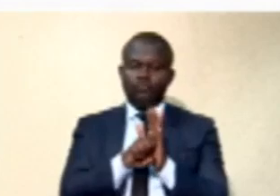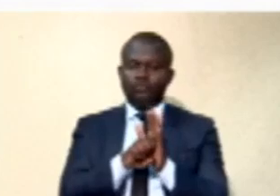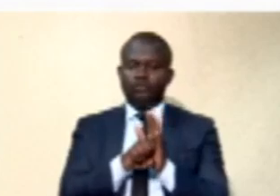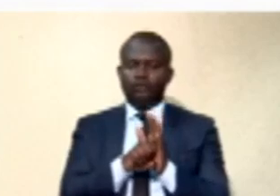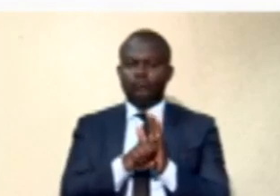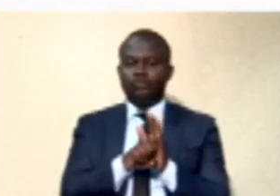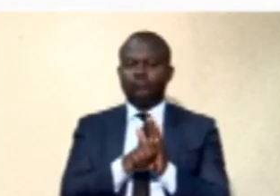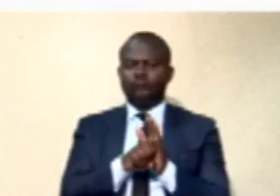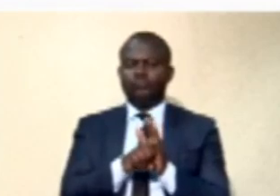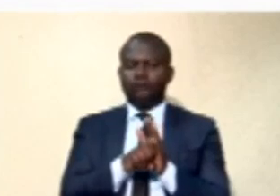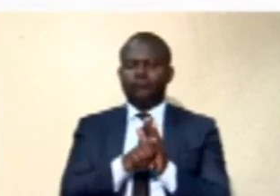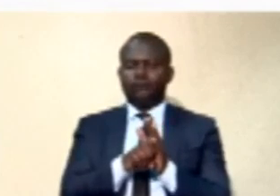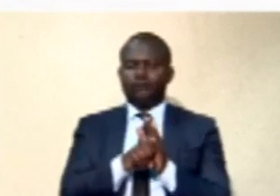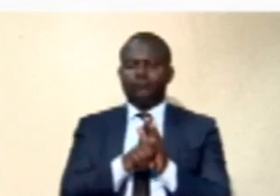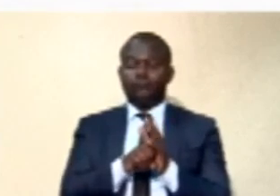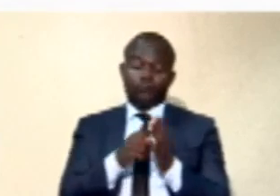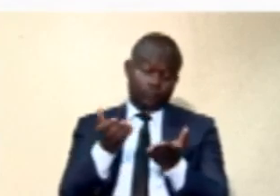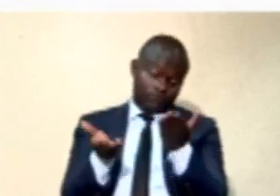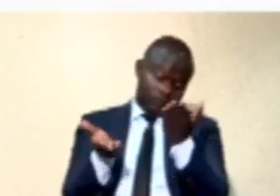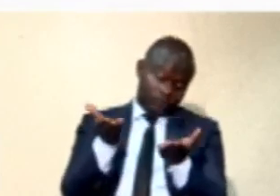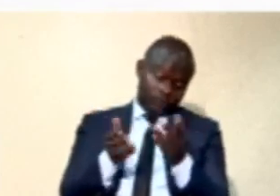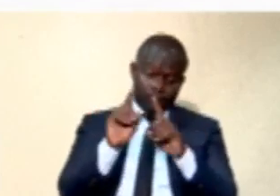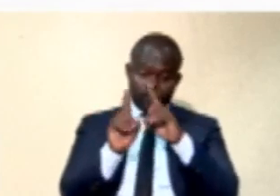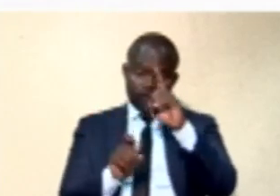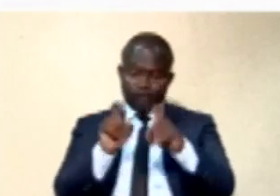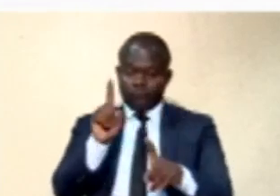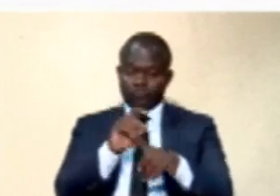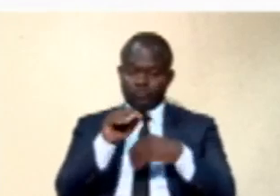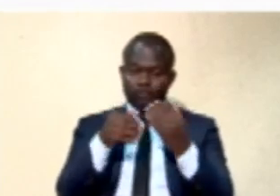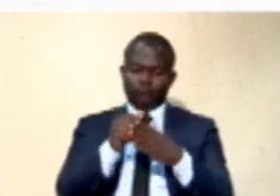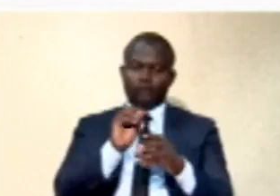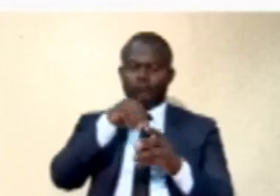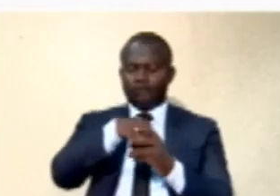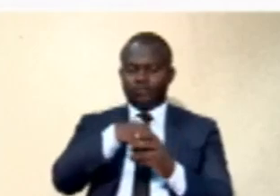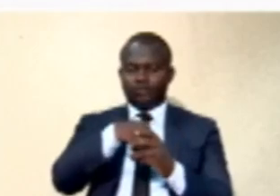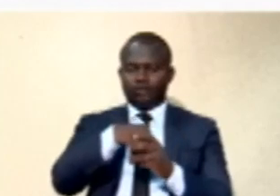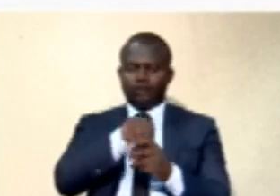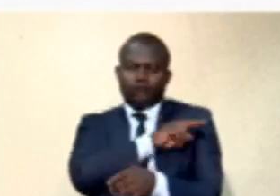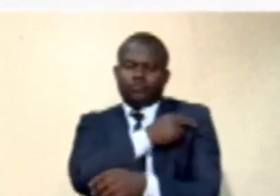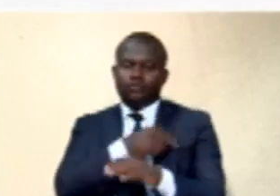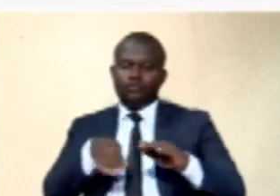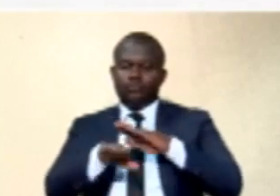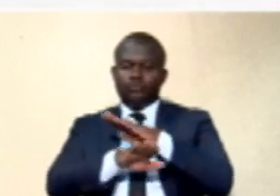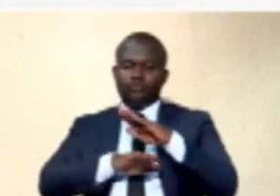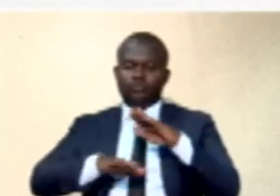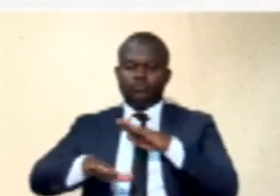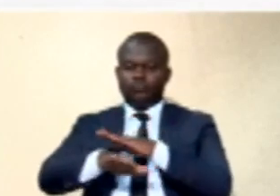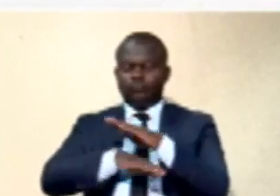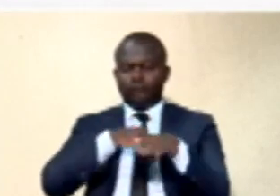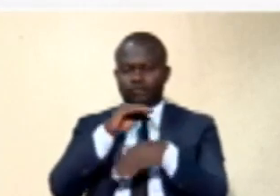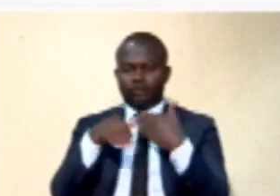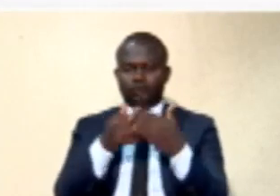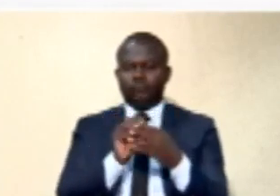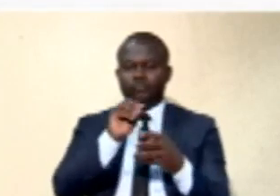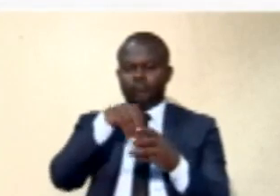yuko gupima ibizamini bikoresheje mikorosikopi bishyirwa mu ivuriro ry'ibanze. Mu mabwiriza rero mashya bizaba